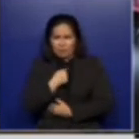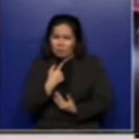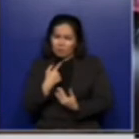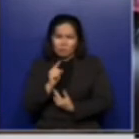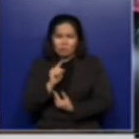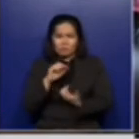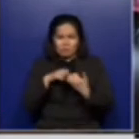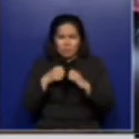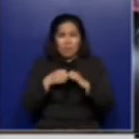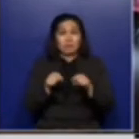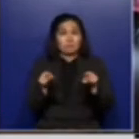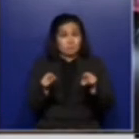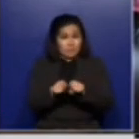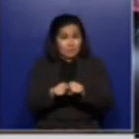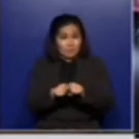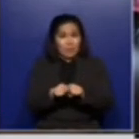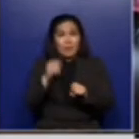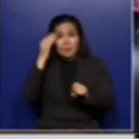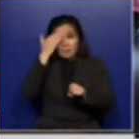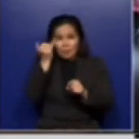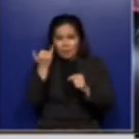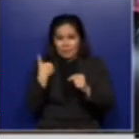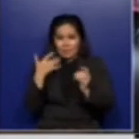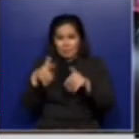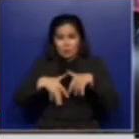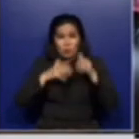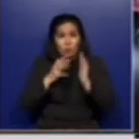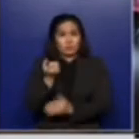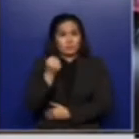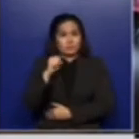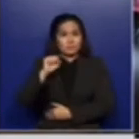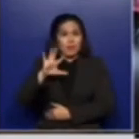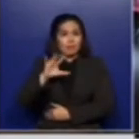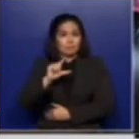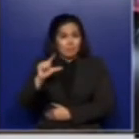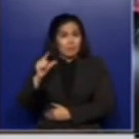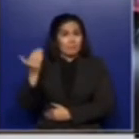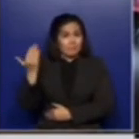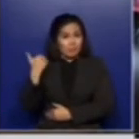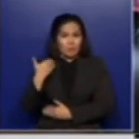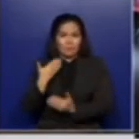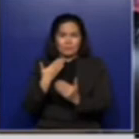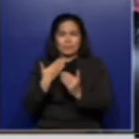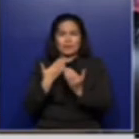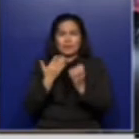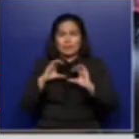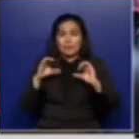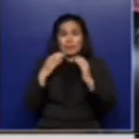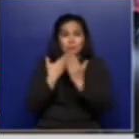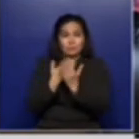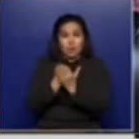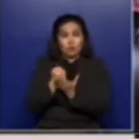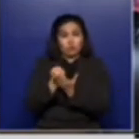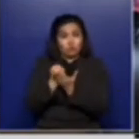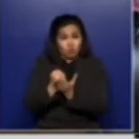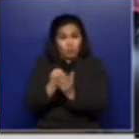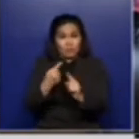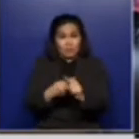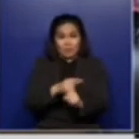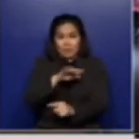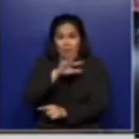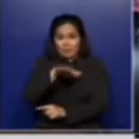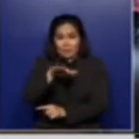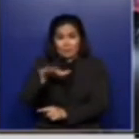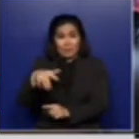คืออะไรครับคน15ล้านคนเป็นอย่างน้อยที่เคยได้รับเงินเยียวยาจากรัฐบาลเดือนละ 5,000 บา